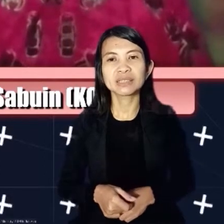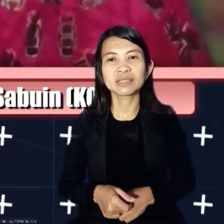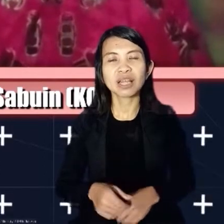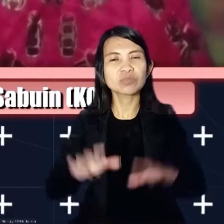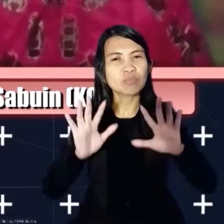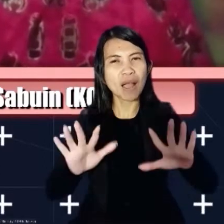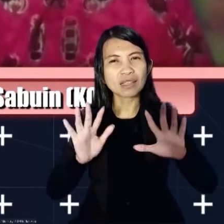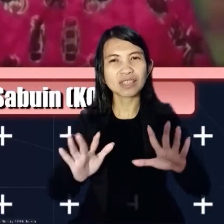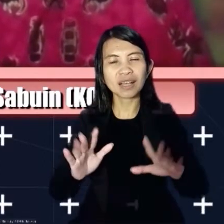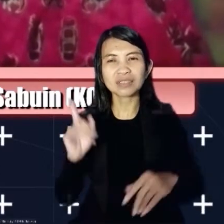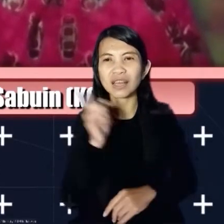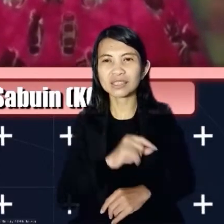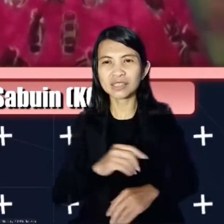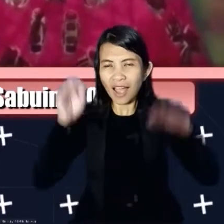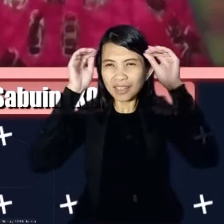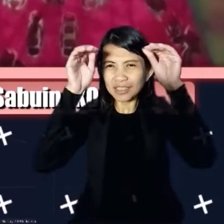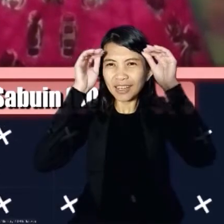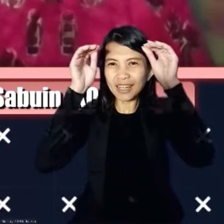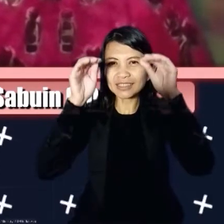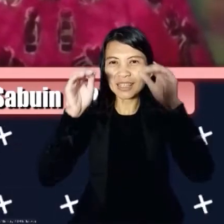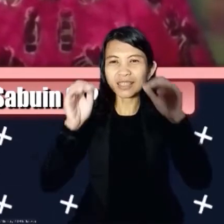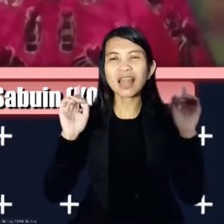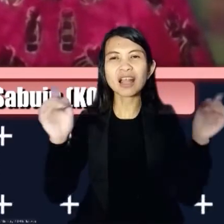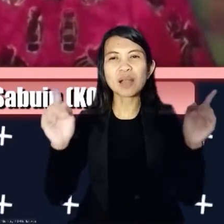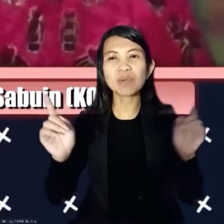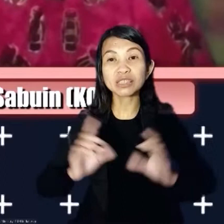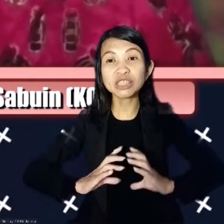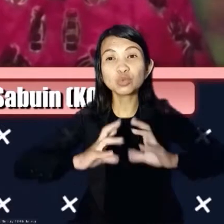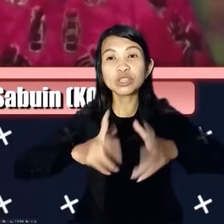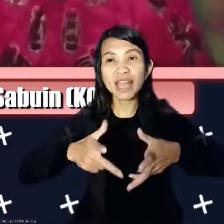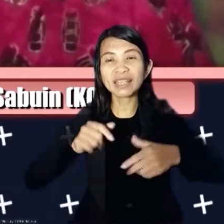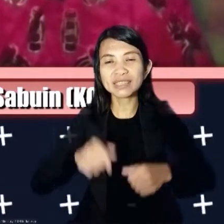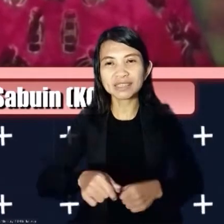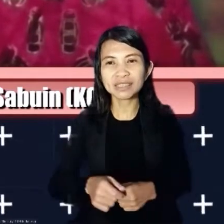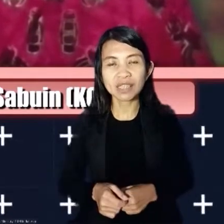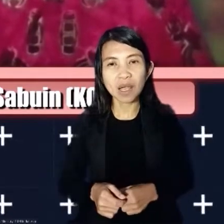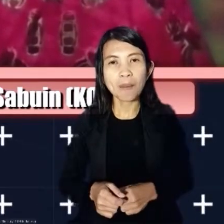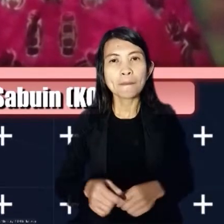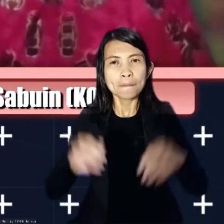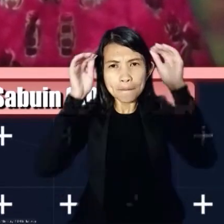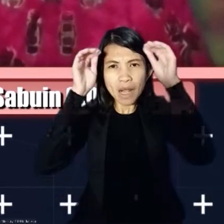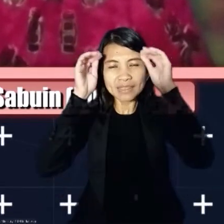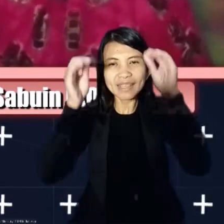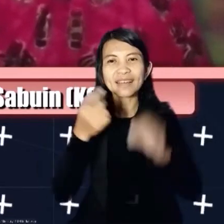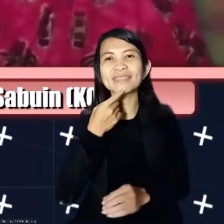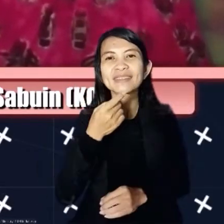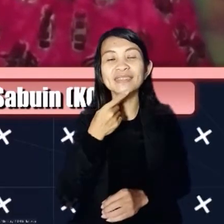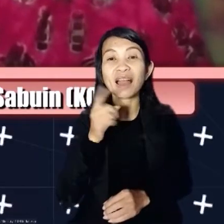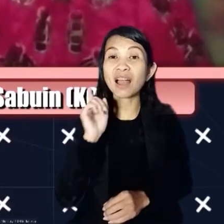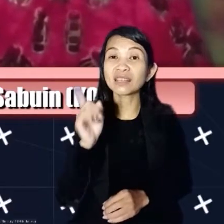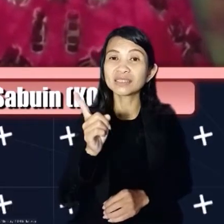agama yang ada di atas dunia ini mengajarkan tentang adanya hari kiamat